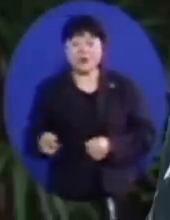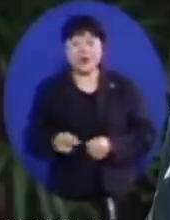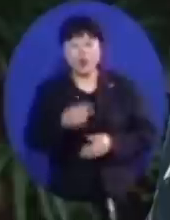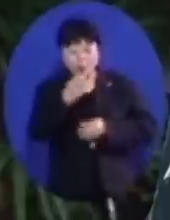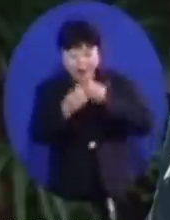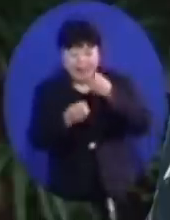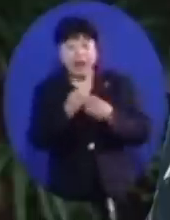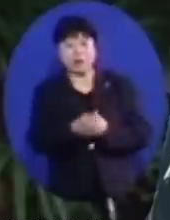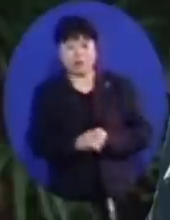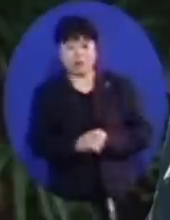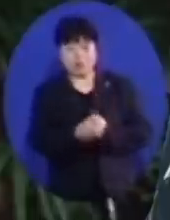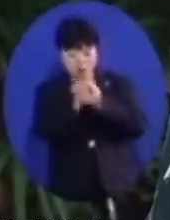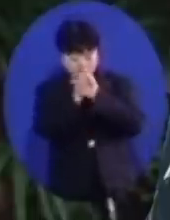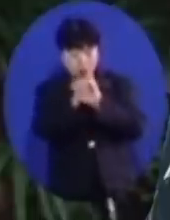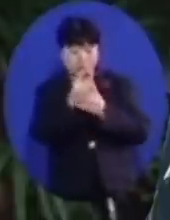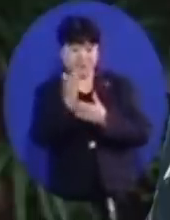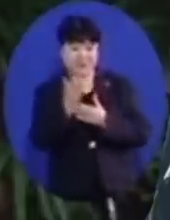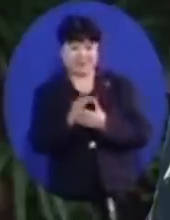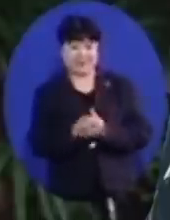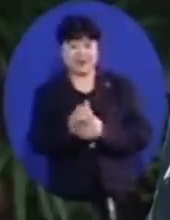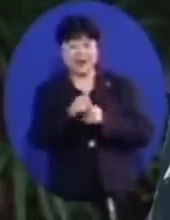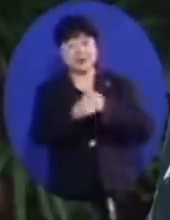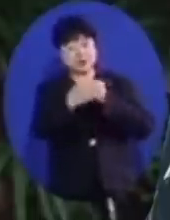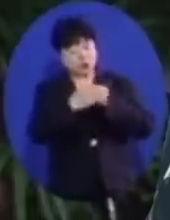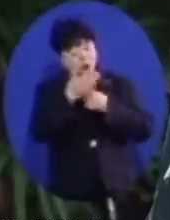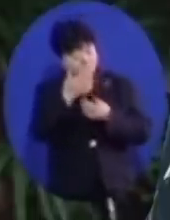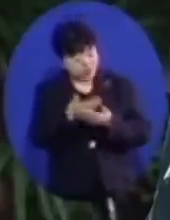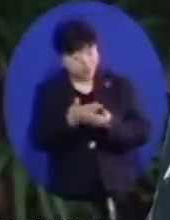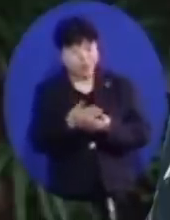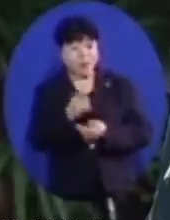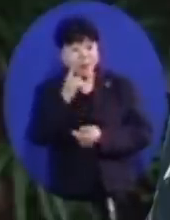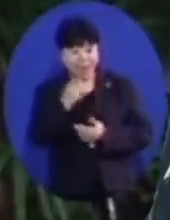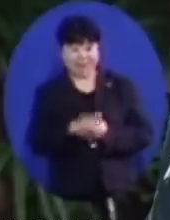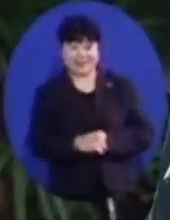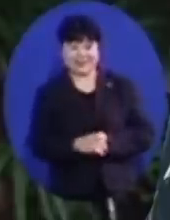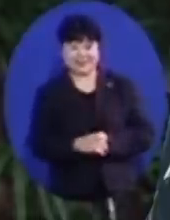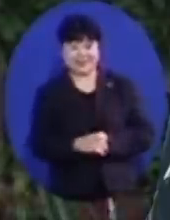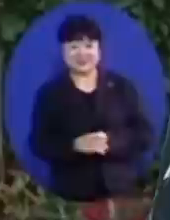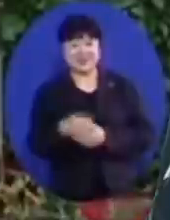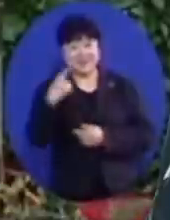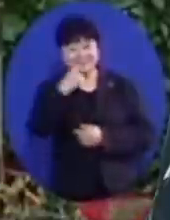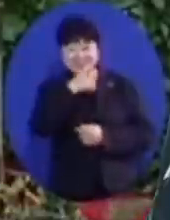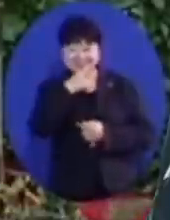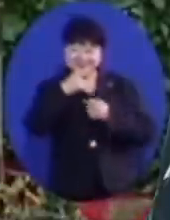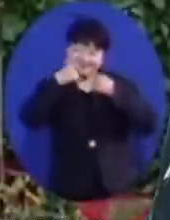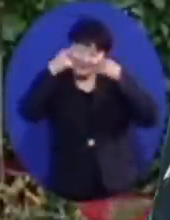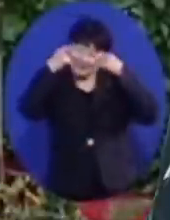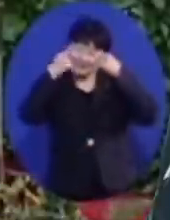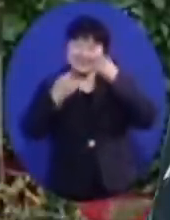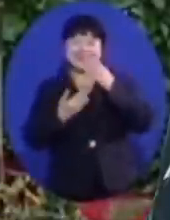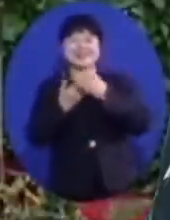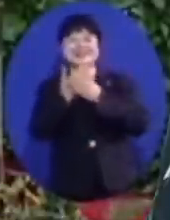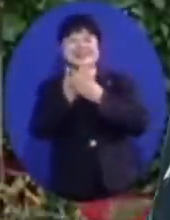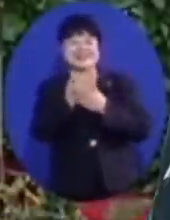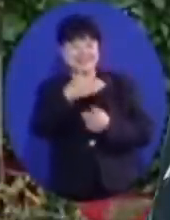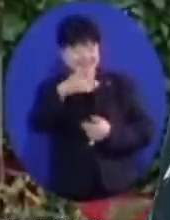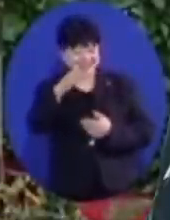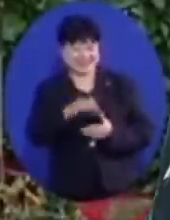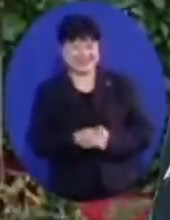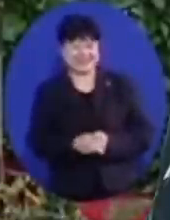달라고 구하십시오 그럼 하나님이 도와주실 것입니다 그래 얼굴에 웃음이 떠오르더니만 나갔어요